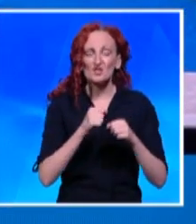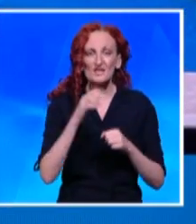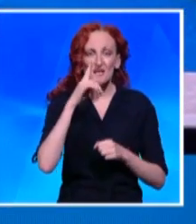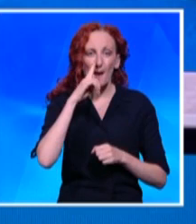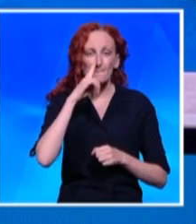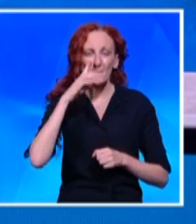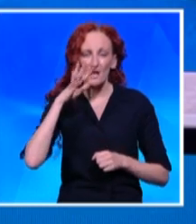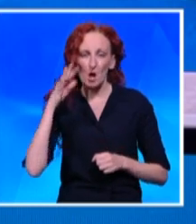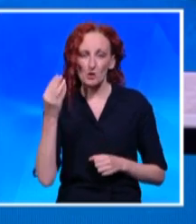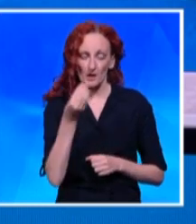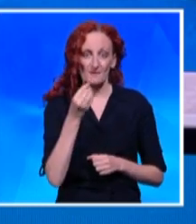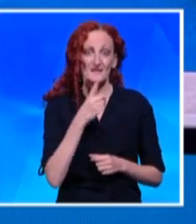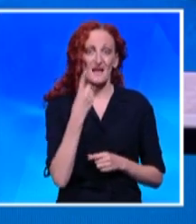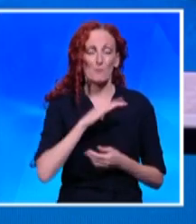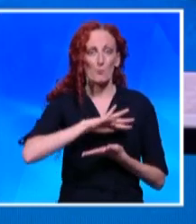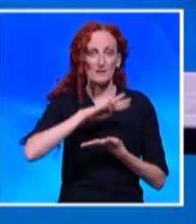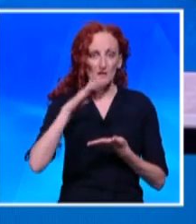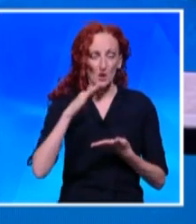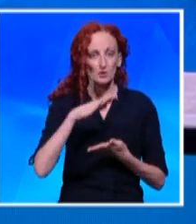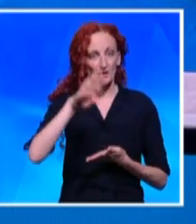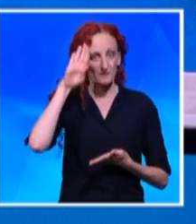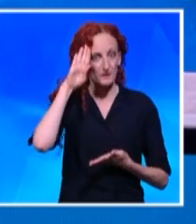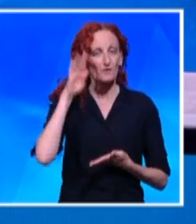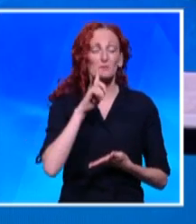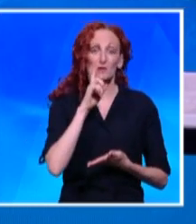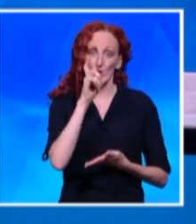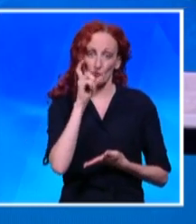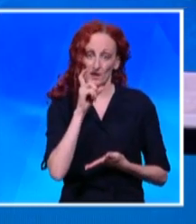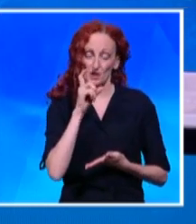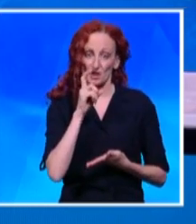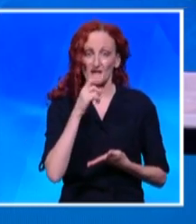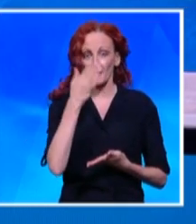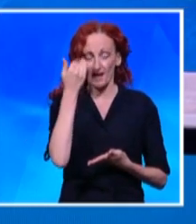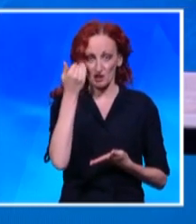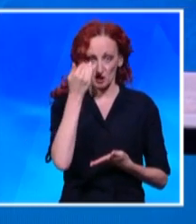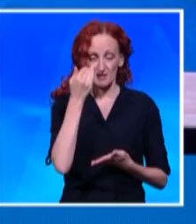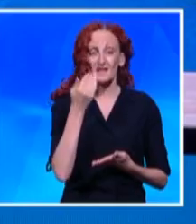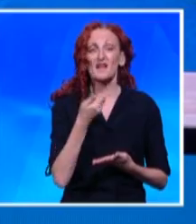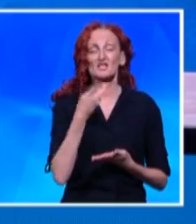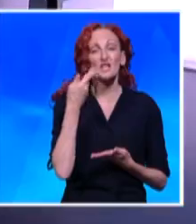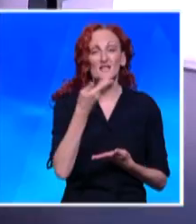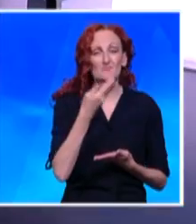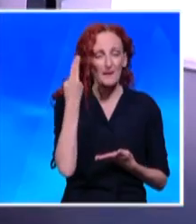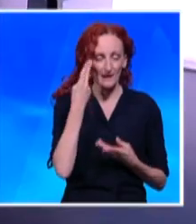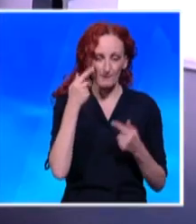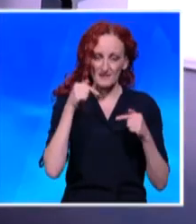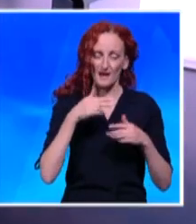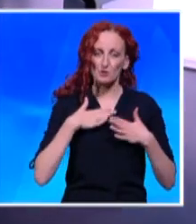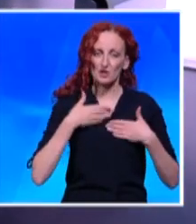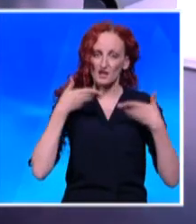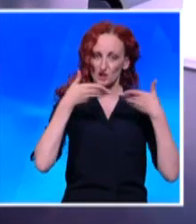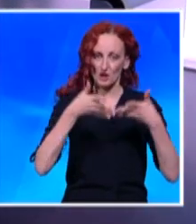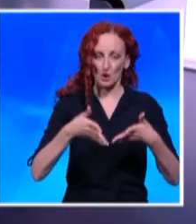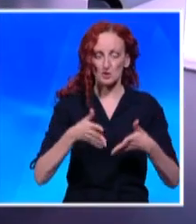ли е виновна или има и човешка намеса? За всичко това ще разговаряме сега с екоминистъра Юлиян Попов, който е гост в нашото студио. Добър вечер. Здравейте. Добър